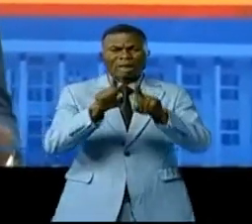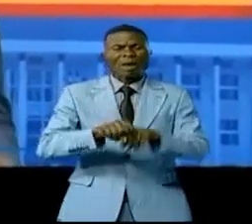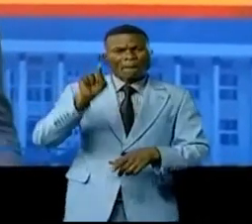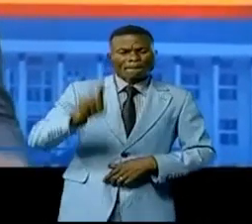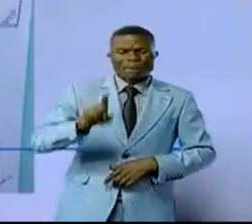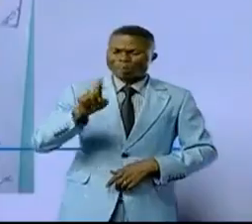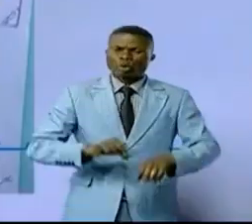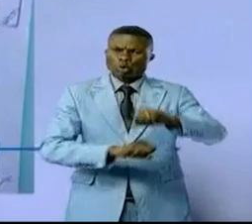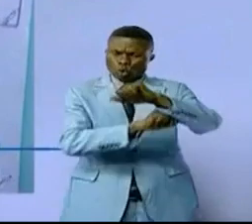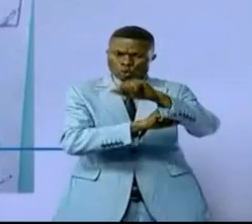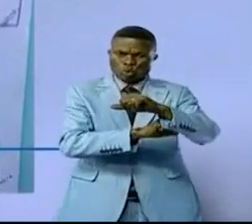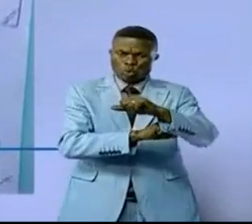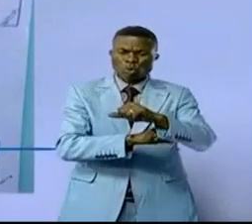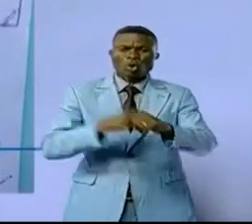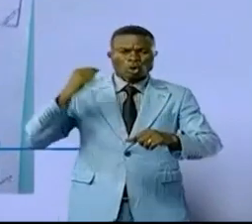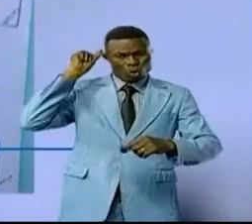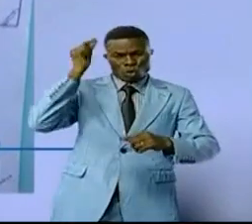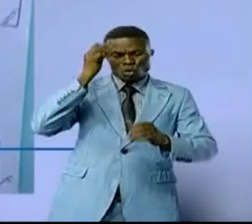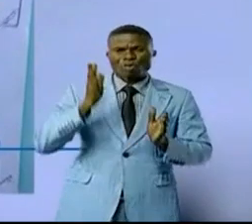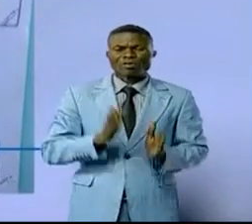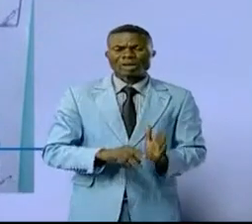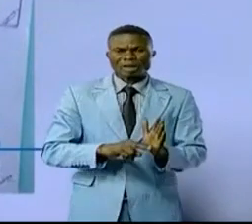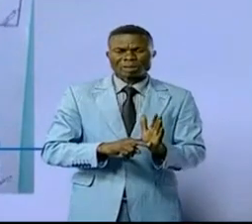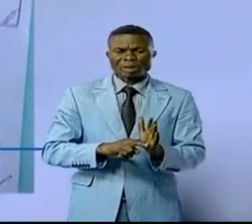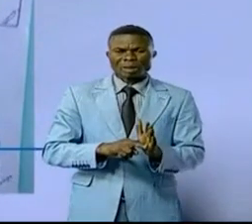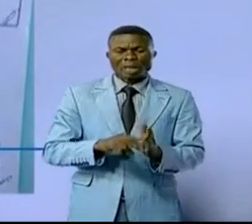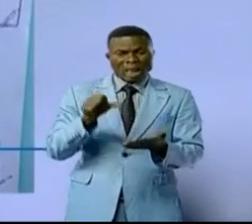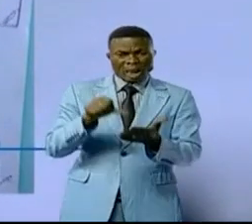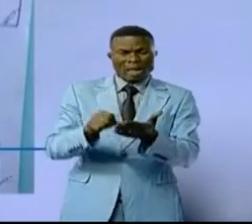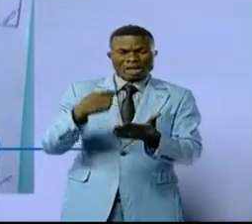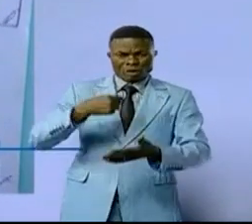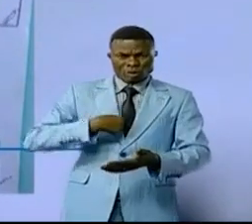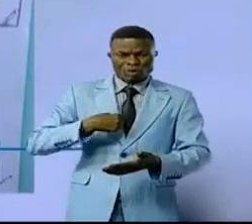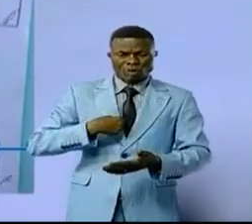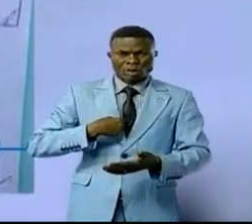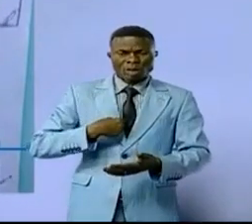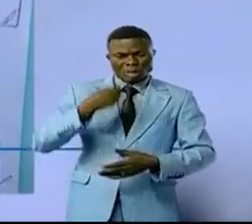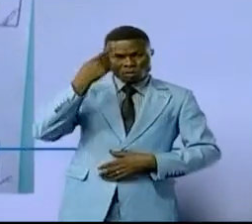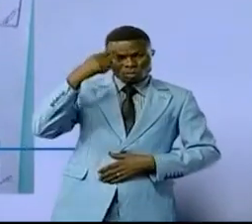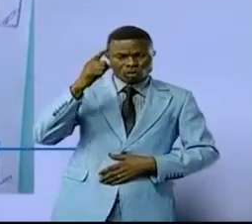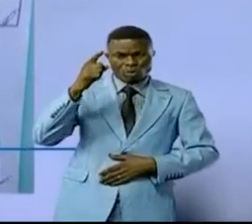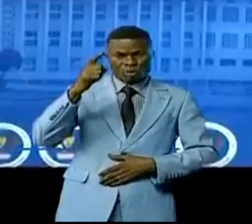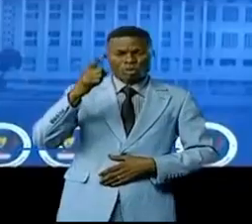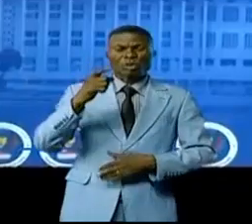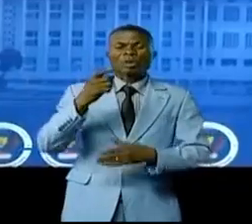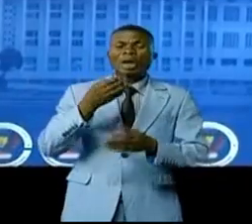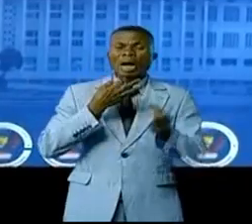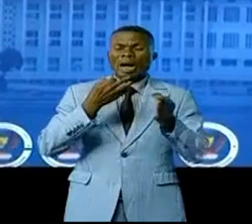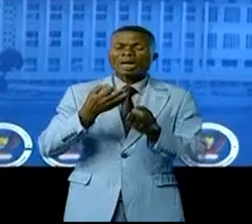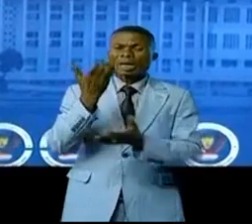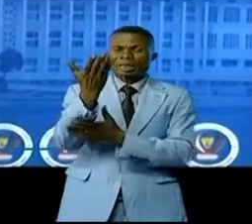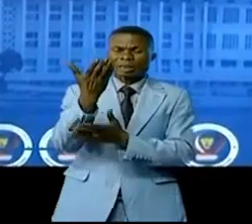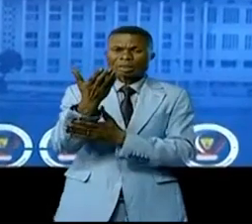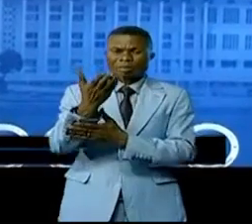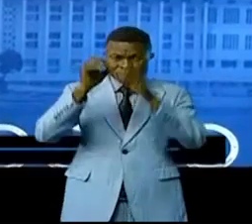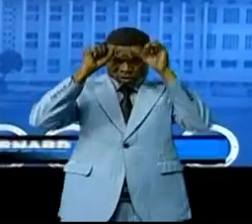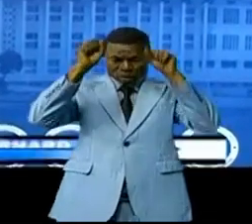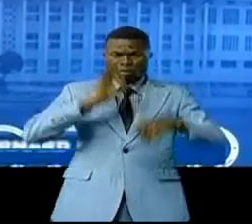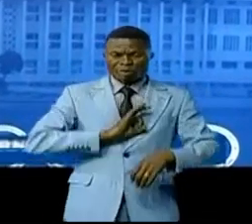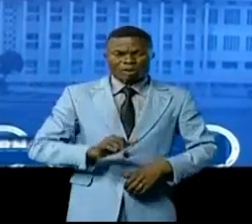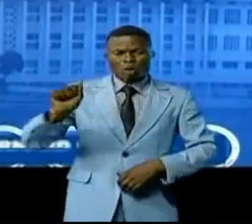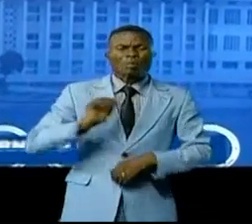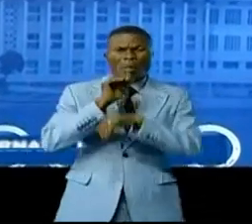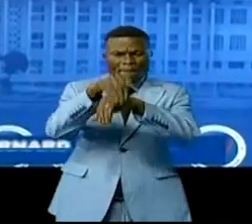du soutien de notre gouvernement. Ma correspondance était juste de demander au chef de l'État de